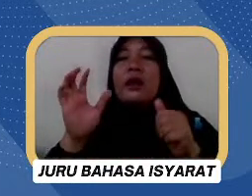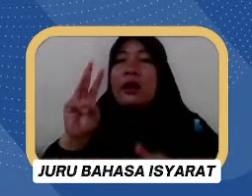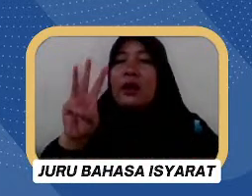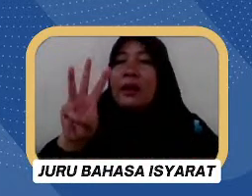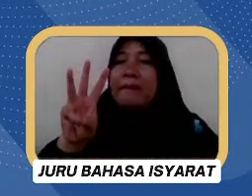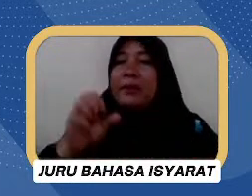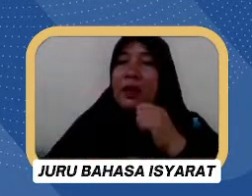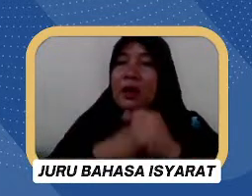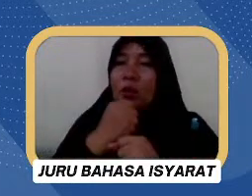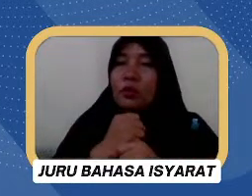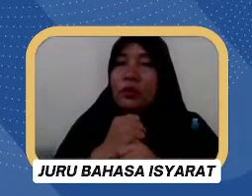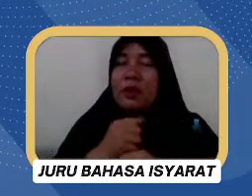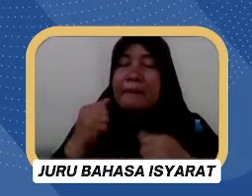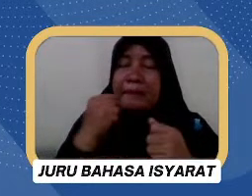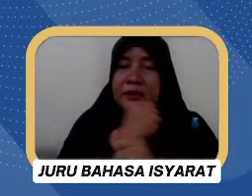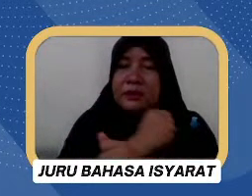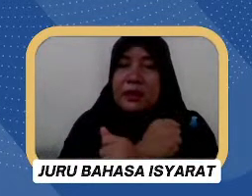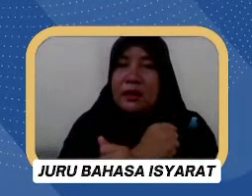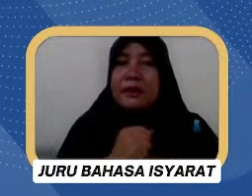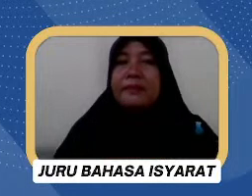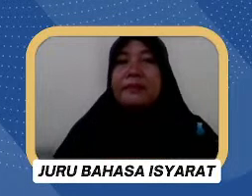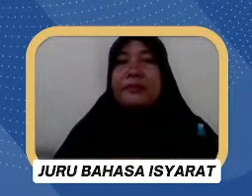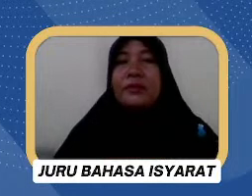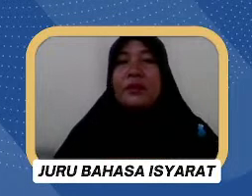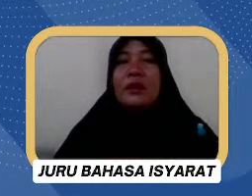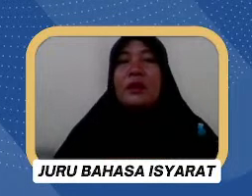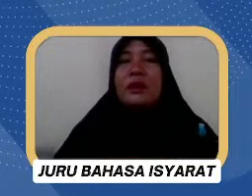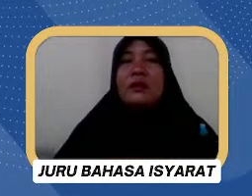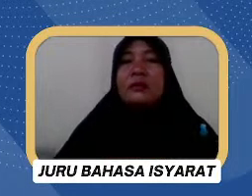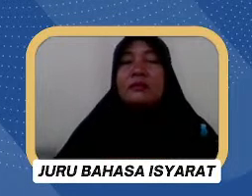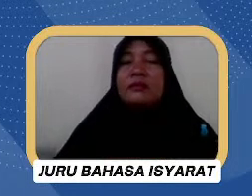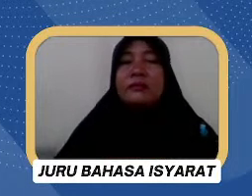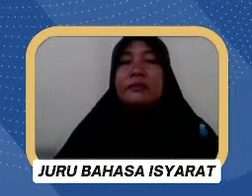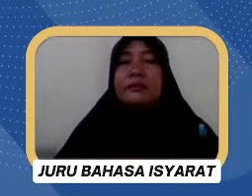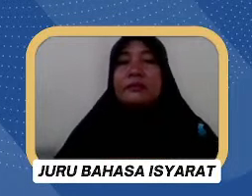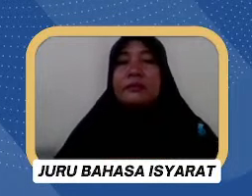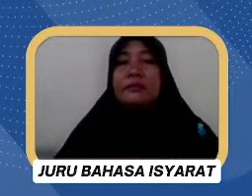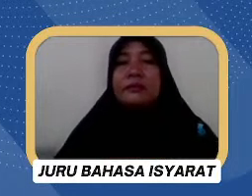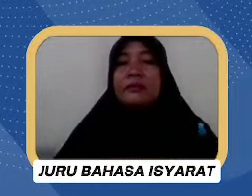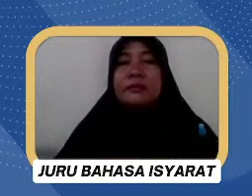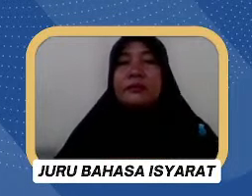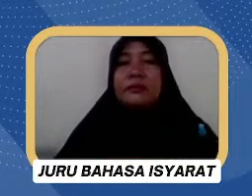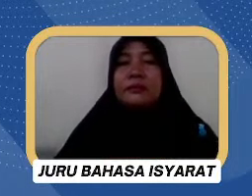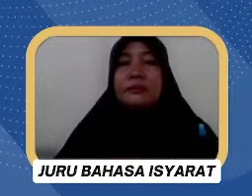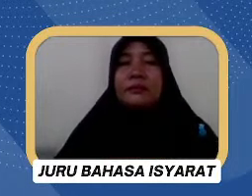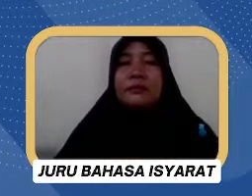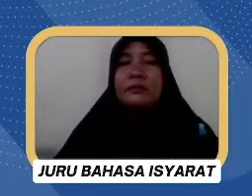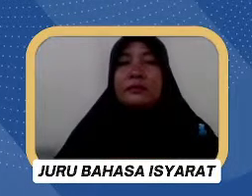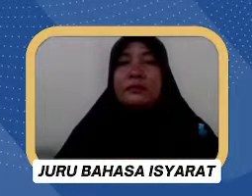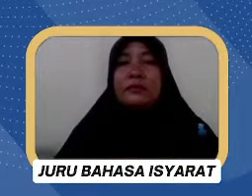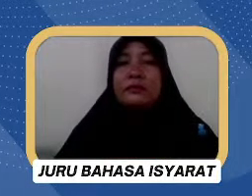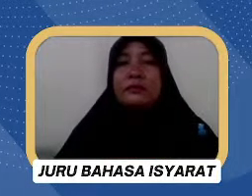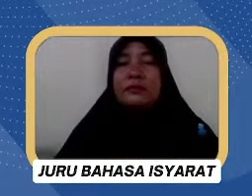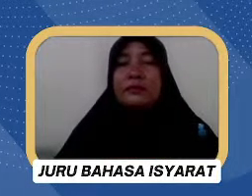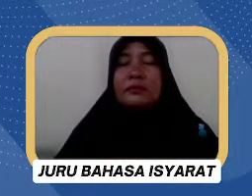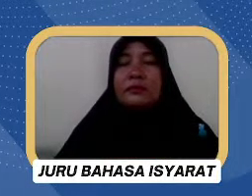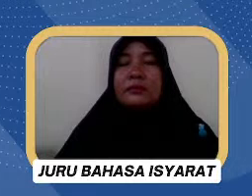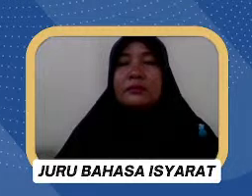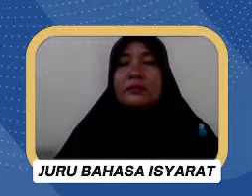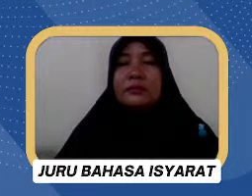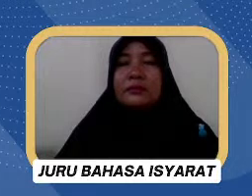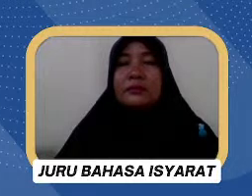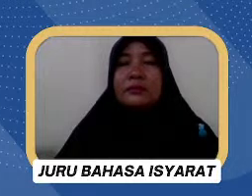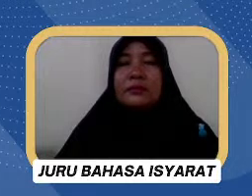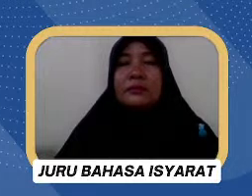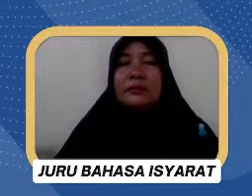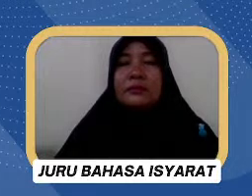situ ada. Kemudian melakukan teror secara online, berarti melalui media. Pencemaran nama